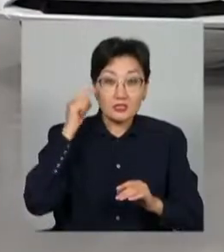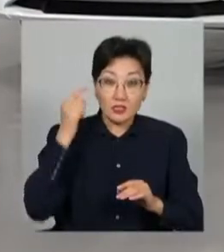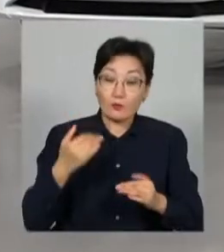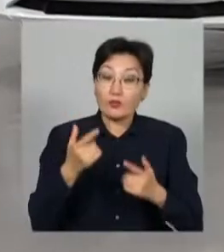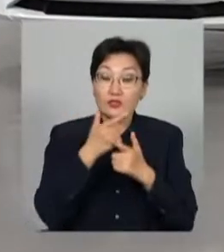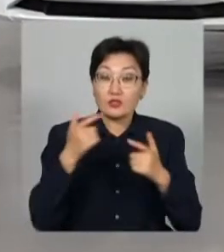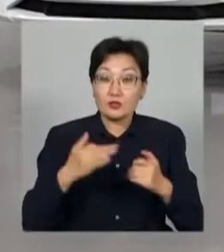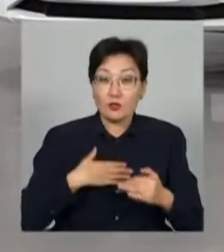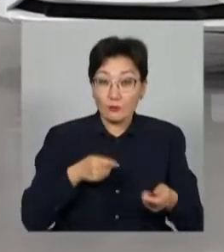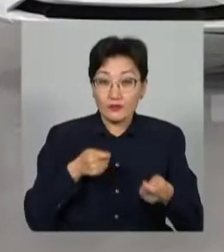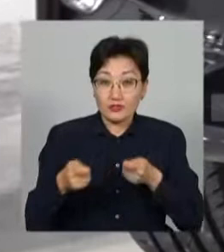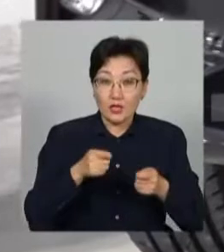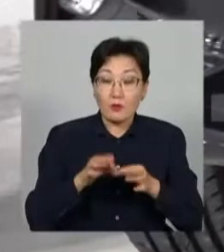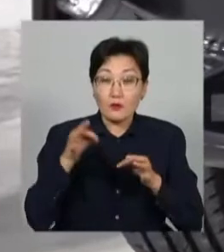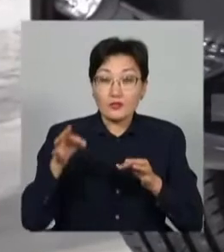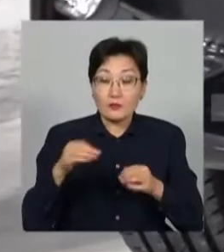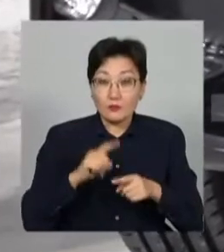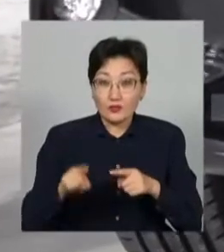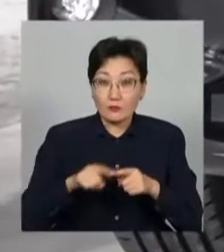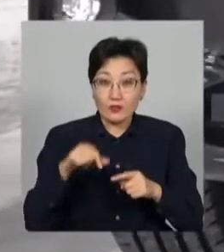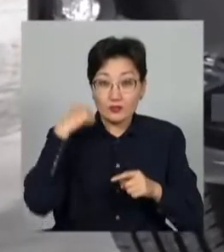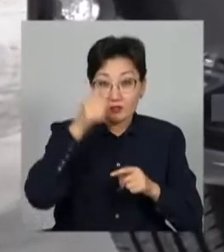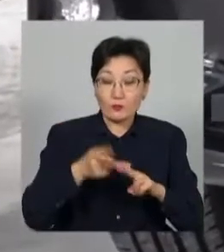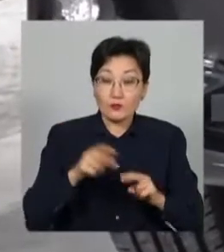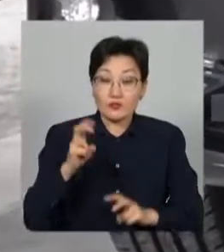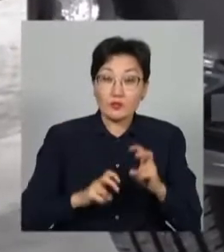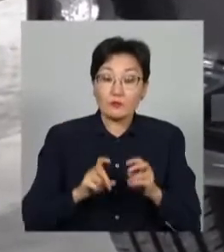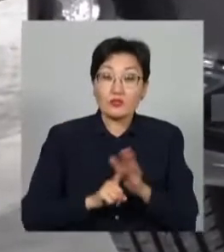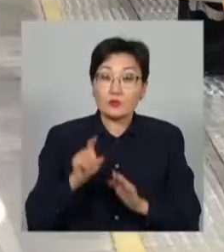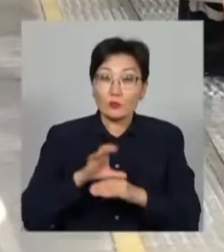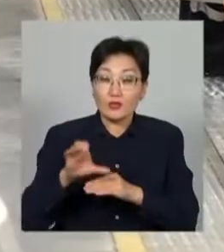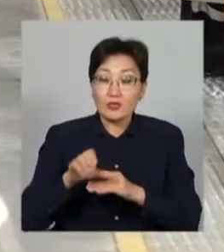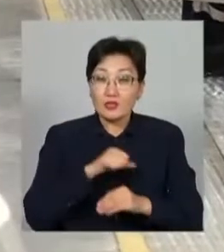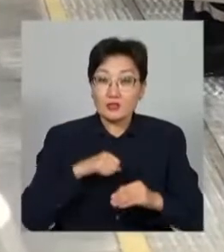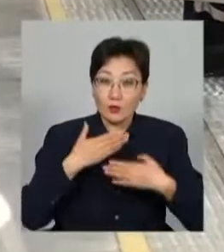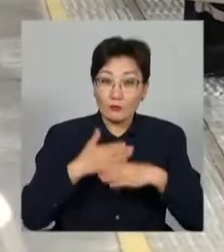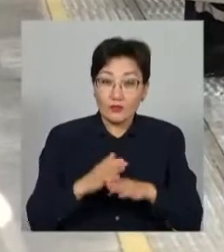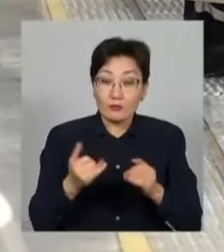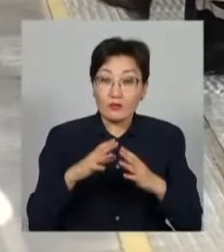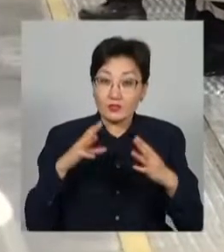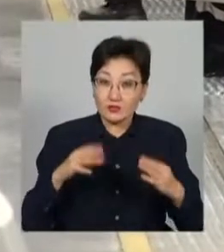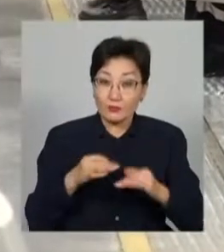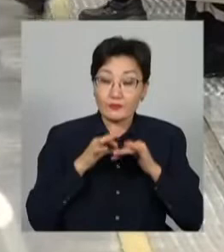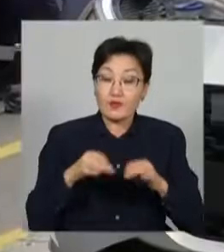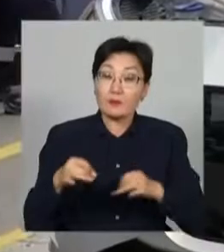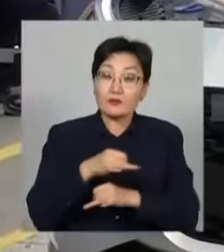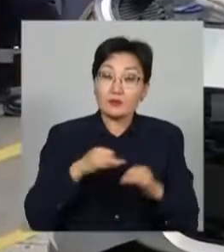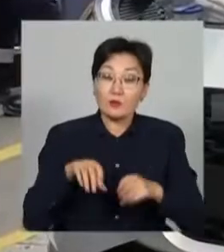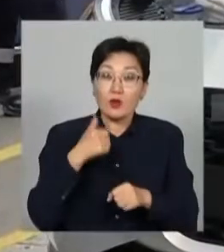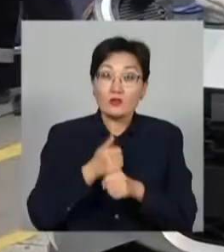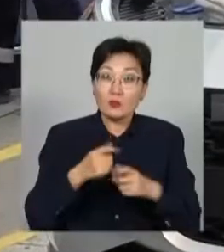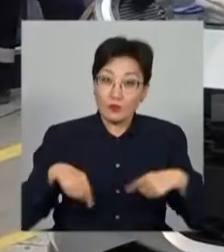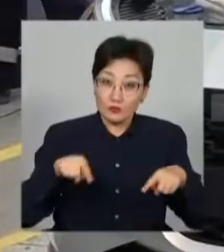Как сообщили нам руководители филиала, в ближайшие годы этот завод начнет выпускать сами компоненты для машин. Сейчас ведутся переговоры с